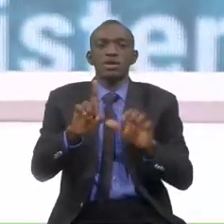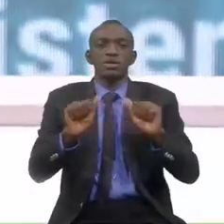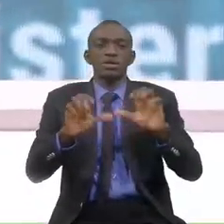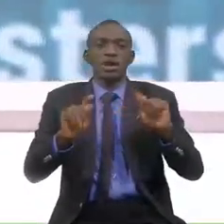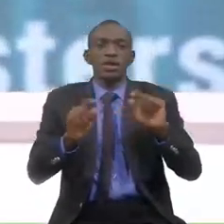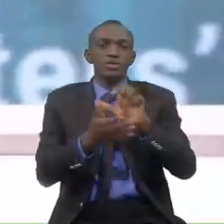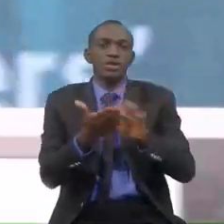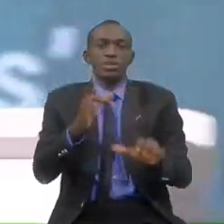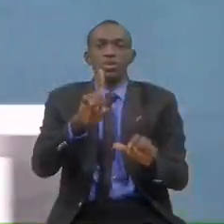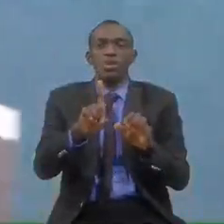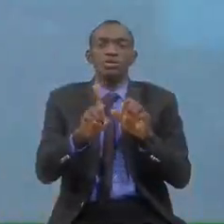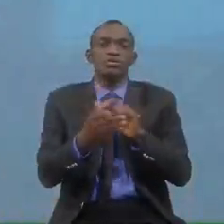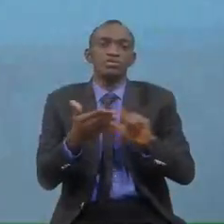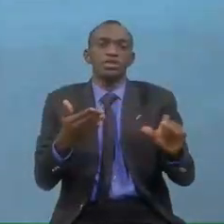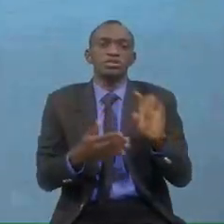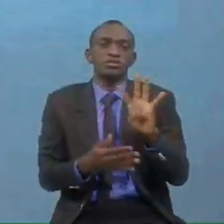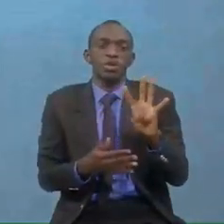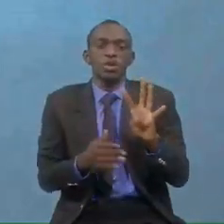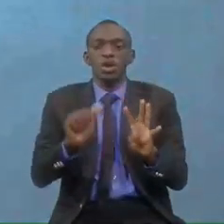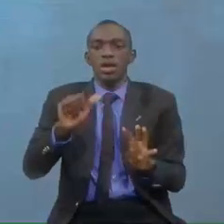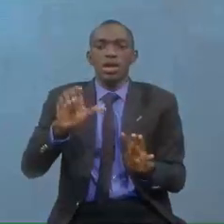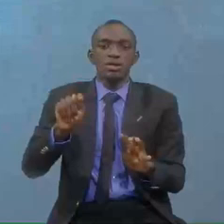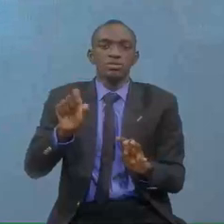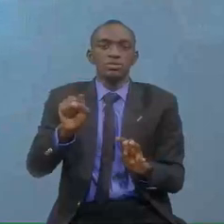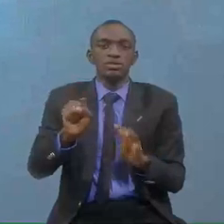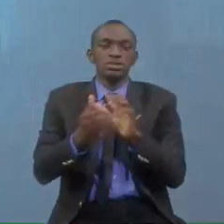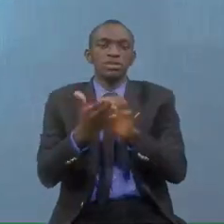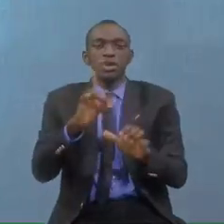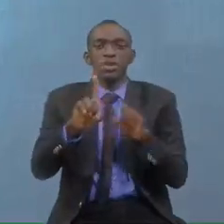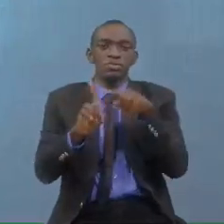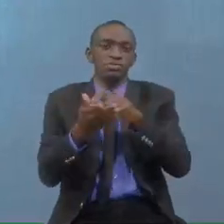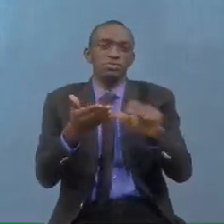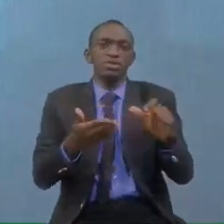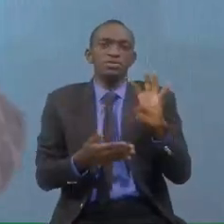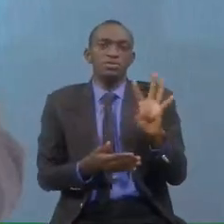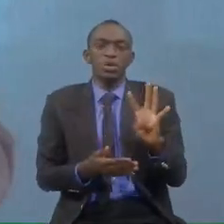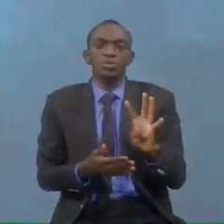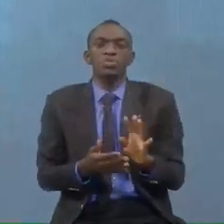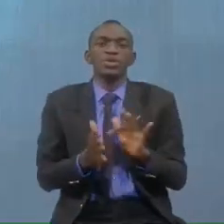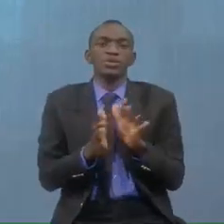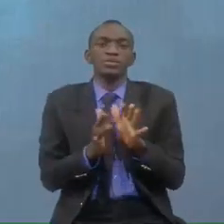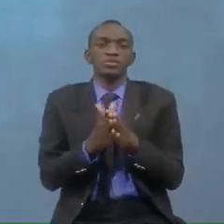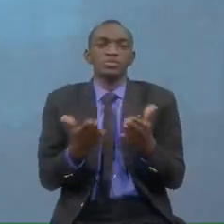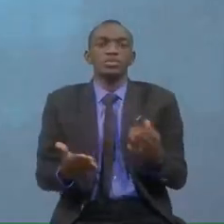Actes des Apôtres, chapitre 1, verset 4.